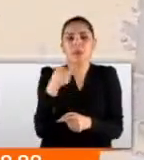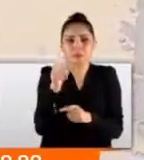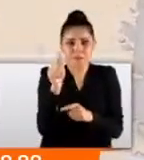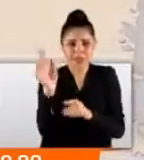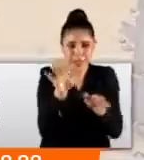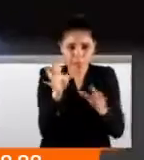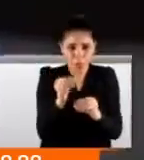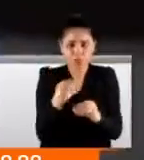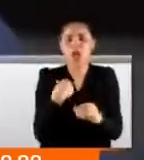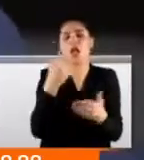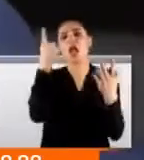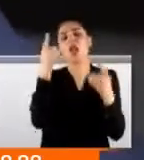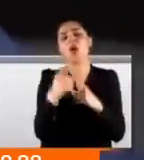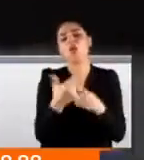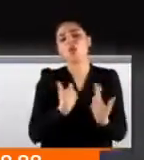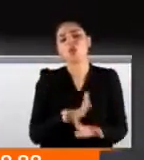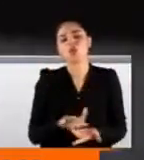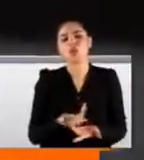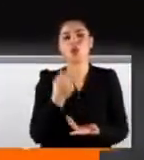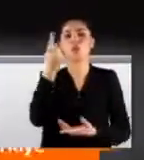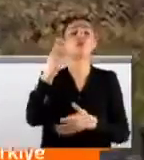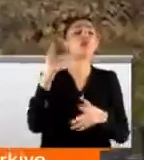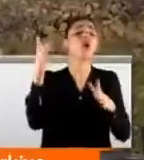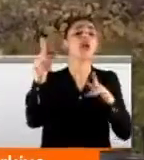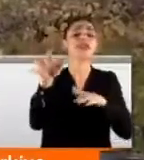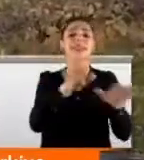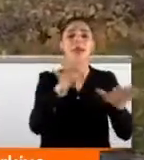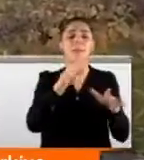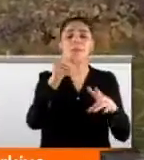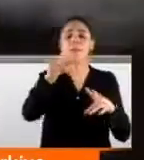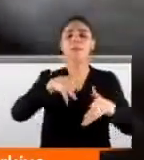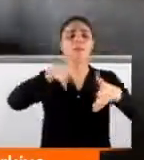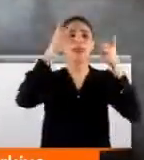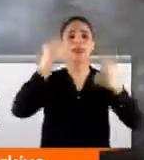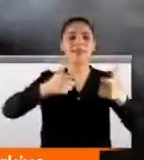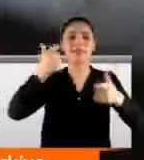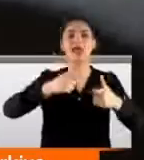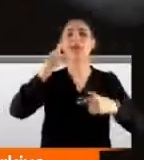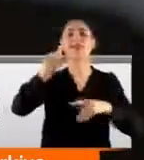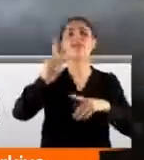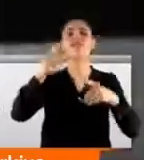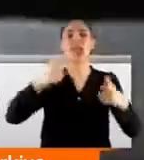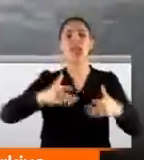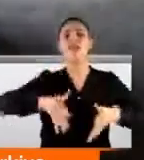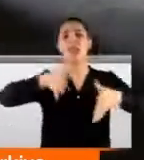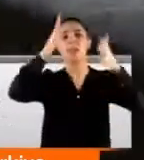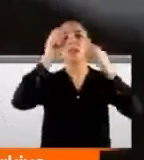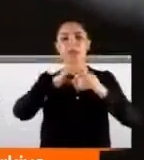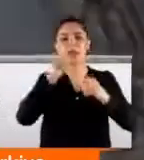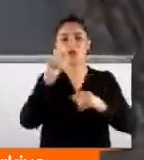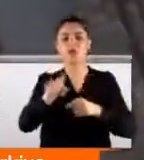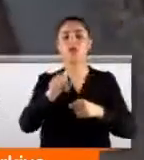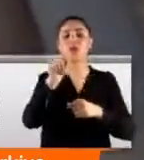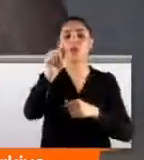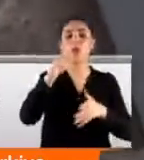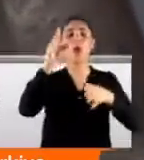sarsıntı da Allah korusun. Dehşete düşüren görüntü İstanbul Zeytinburnu'ndaki Veliefendi İşçi Blokları sitesinden. Dokundukça patır patır